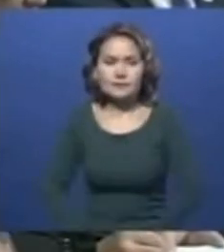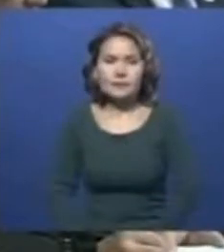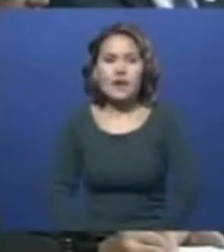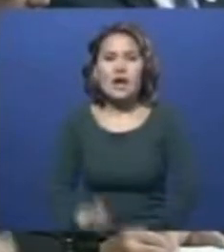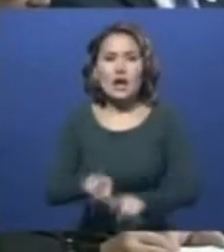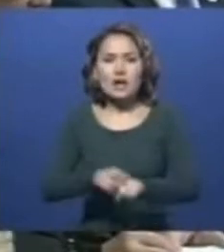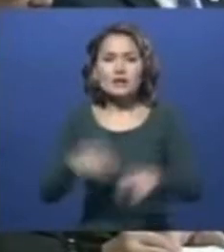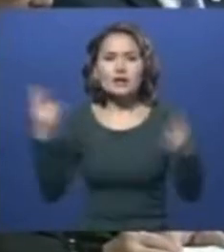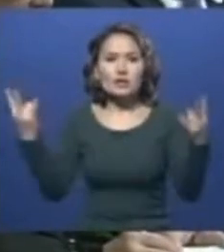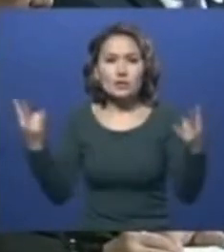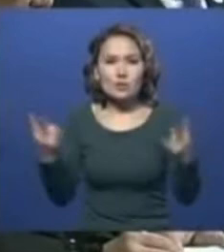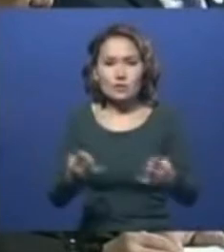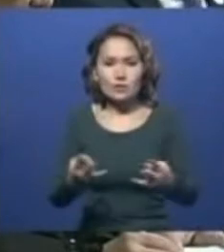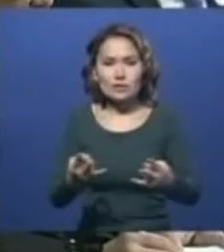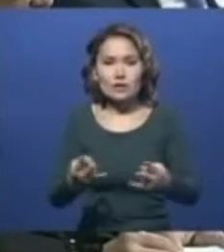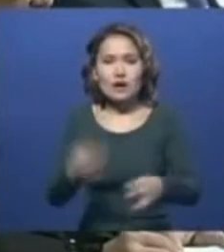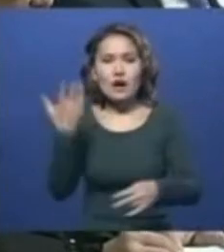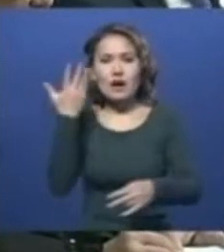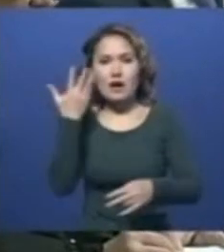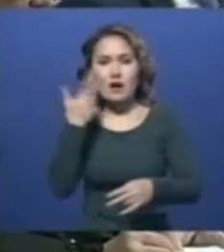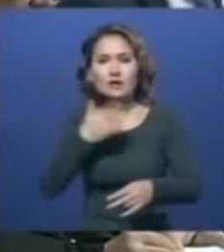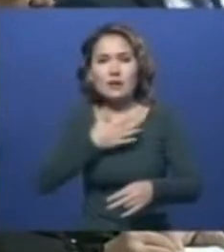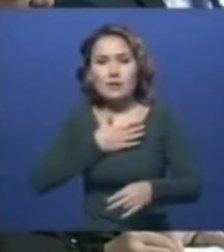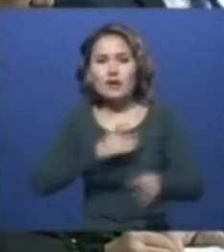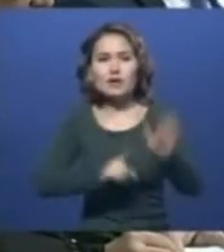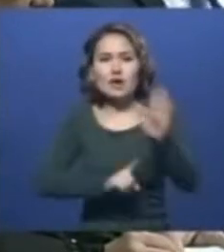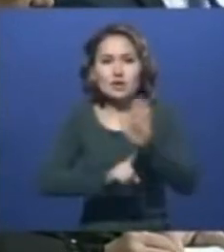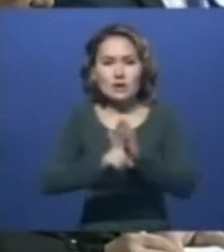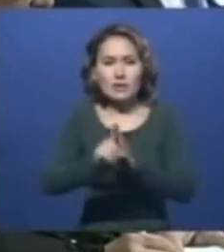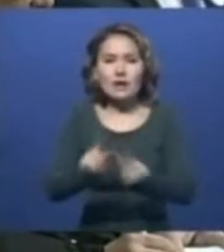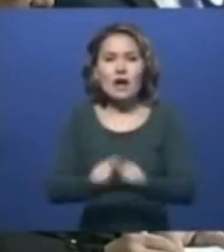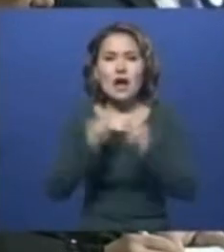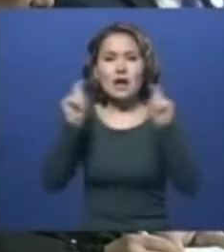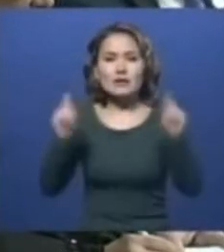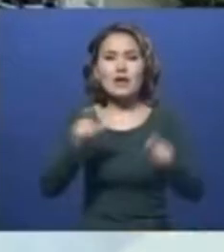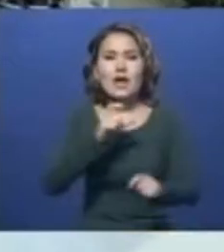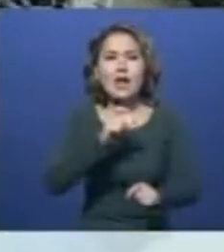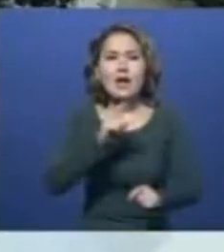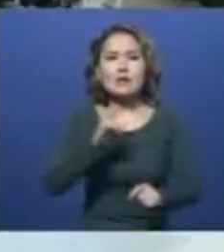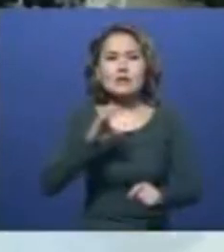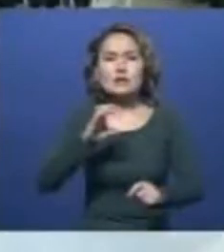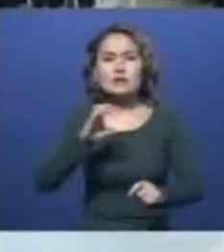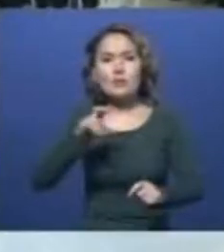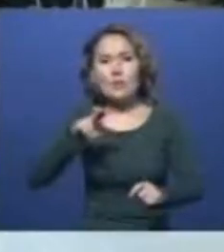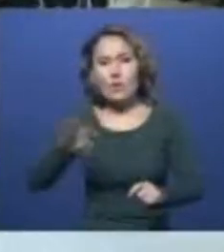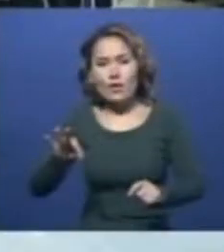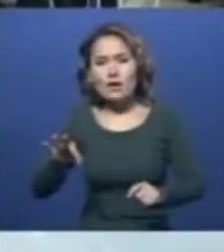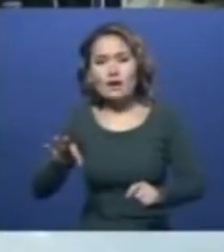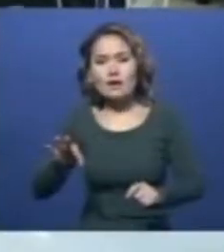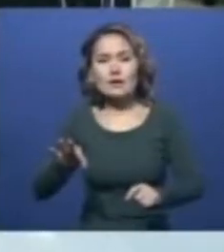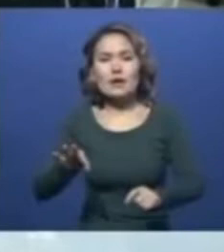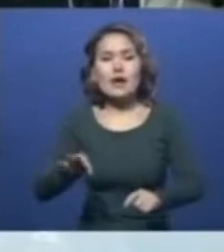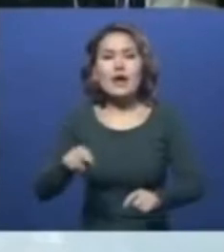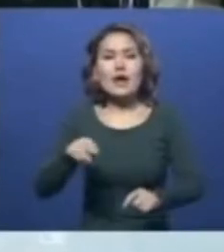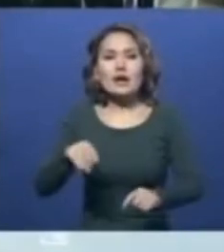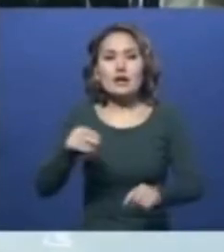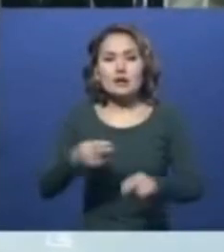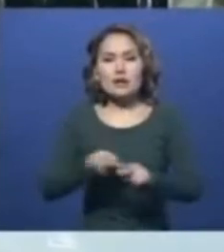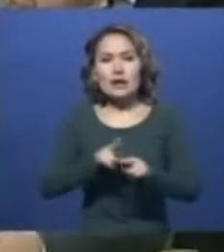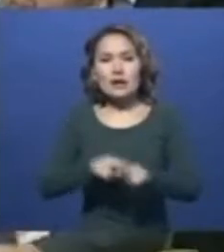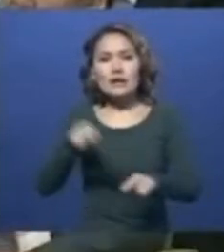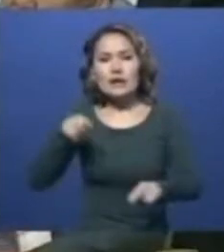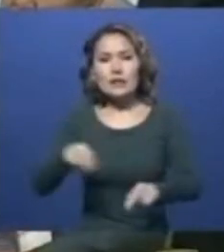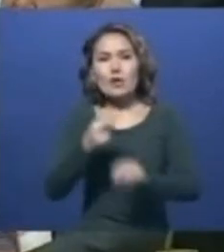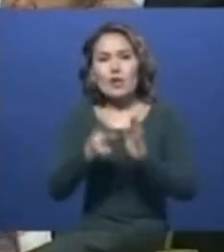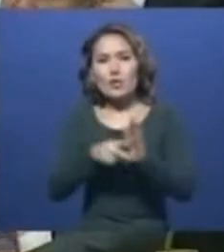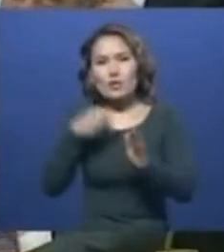Это нужно и когда мы начнем открывать Экспо. Ұлттық қордан 2015-2017 жылдар